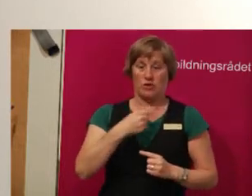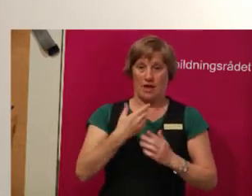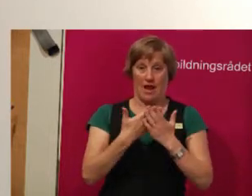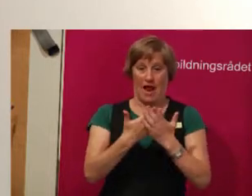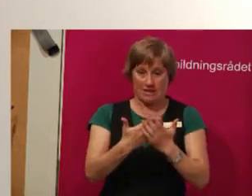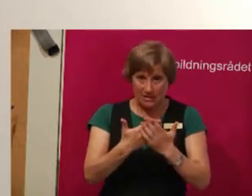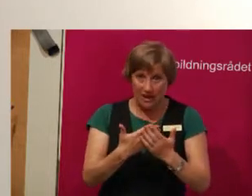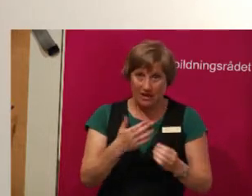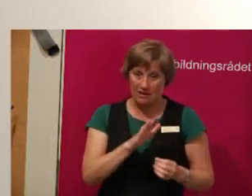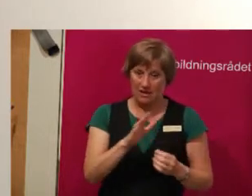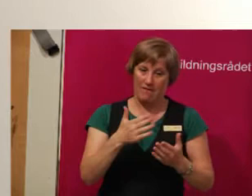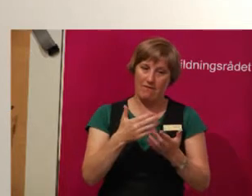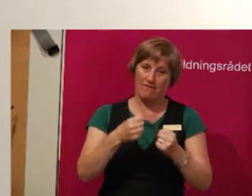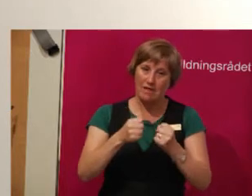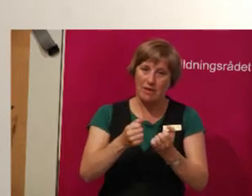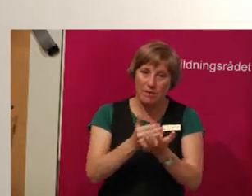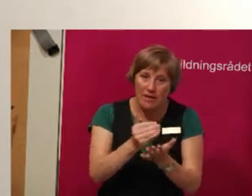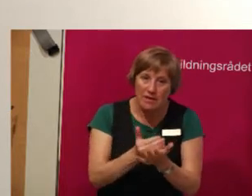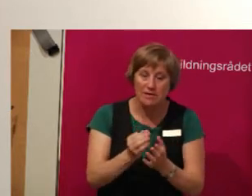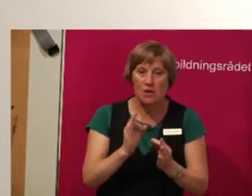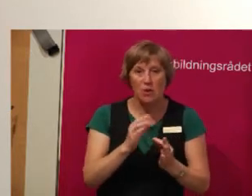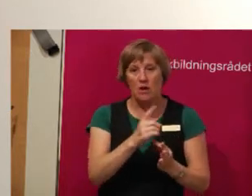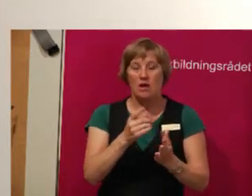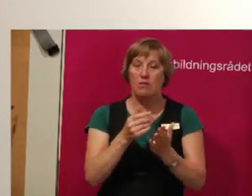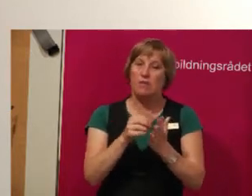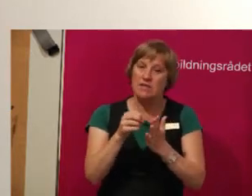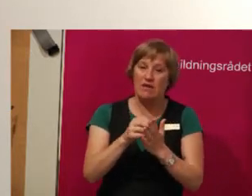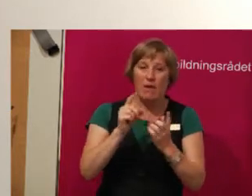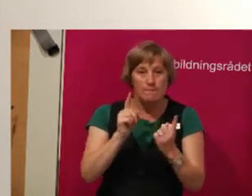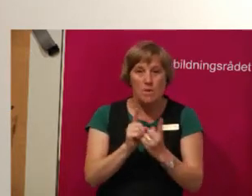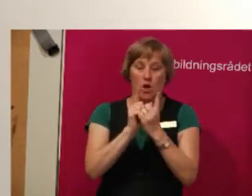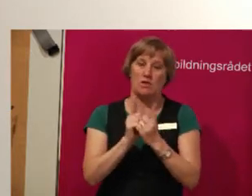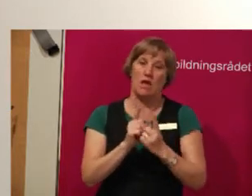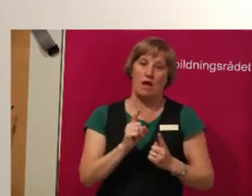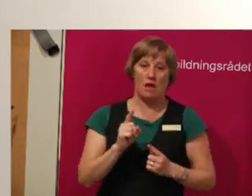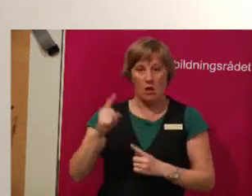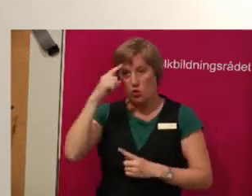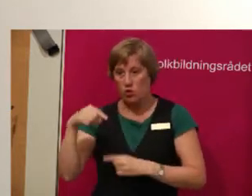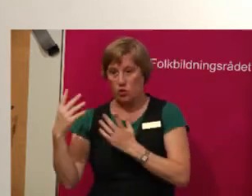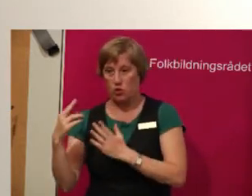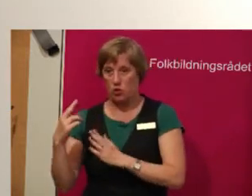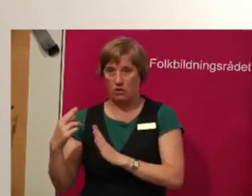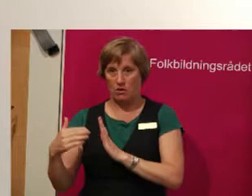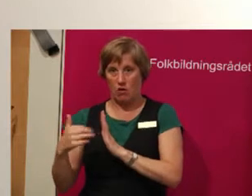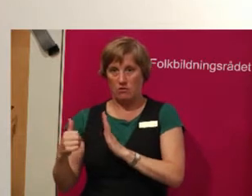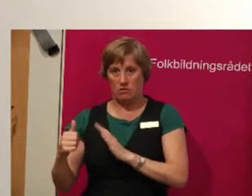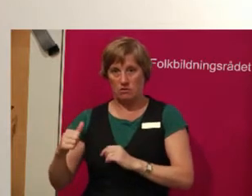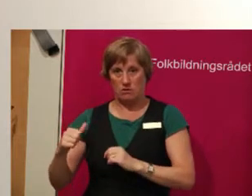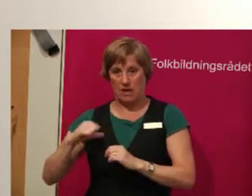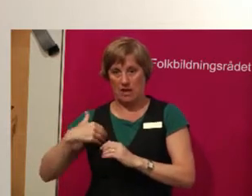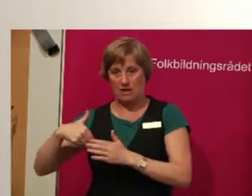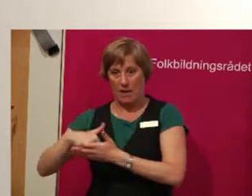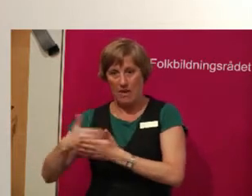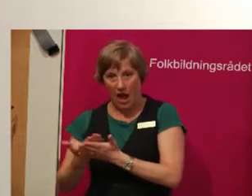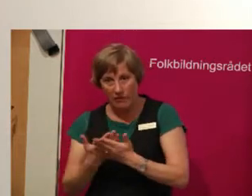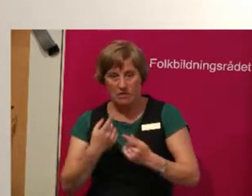där och ser mötet emellan just det här, den kulturen man kommer ifrån och det samhälle man kommer in i. Då. Sen tror jag vi har en resa att göra